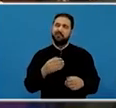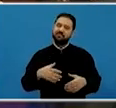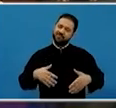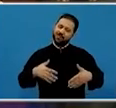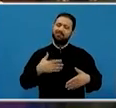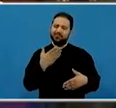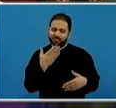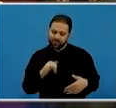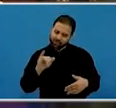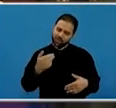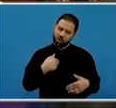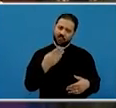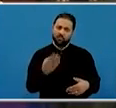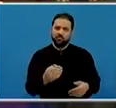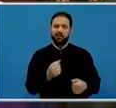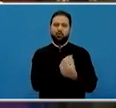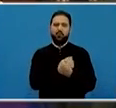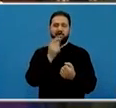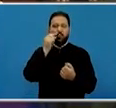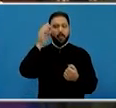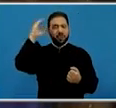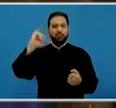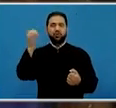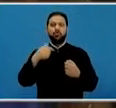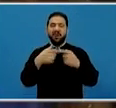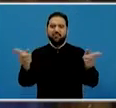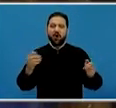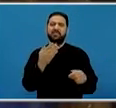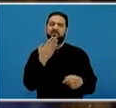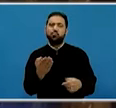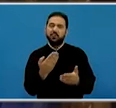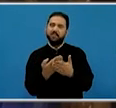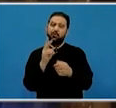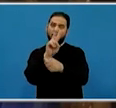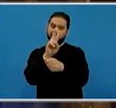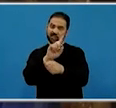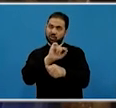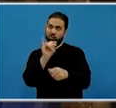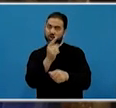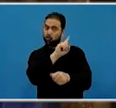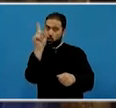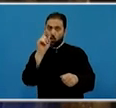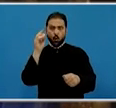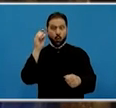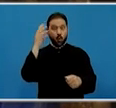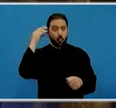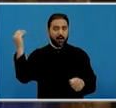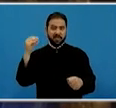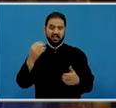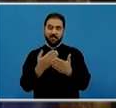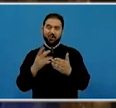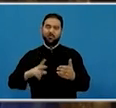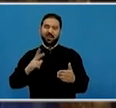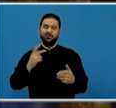plăcere. Dragi telespectatori și dumneavoastră, vă mulțumesc pentru atenție și nu uitați, pentru că sunteți